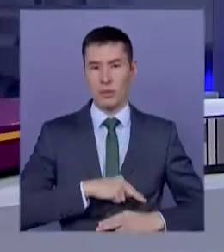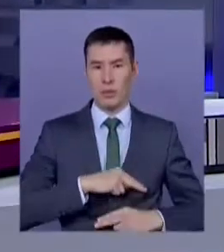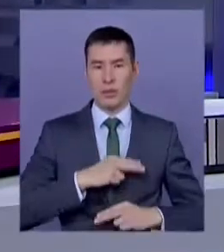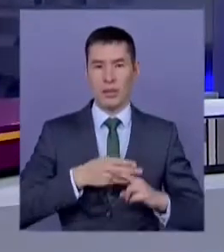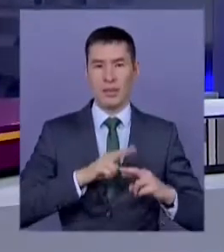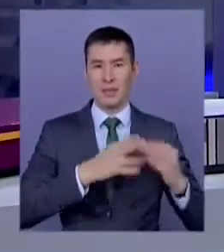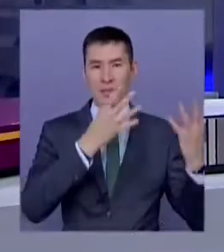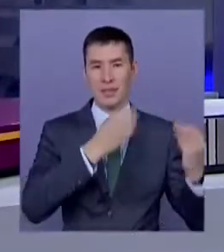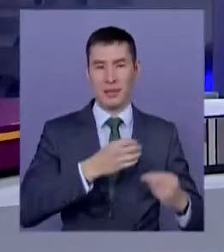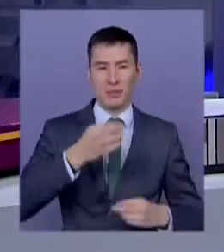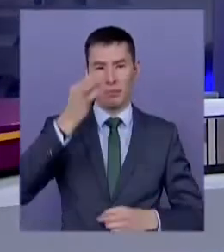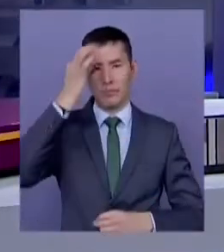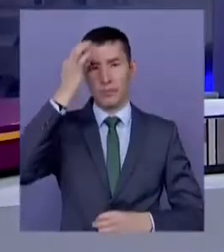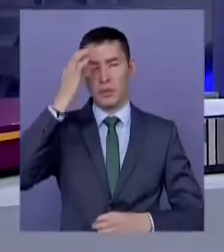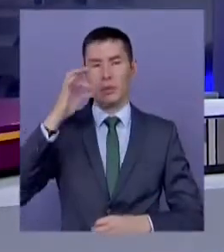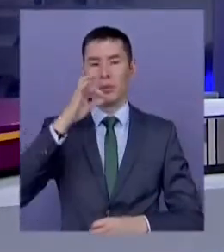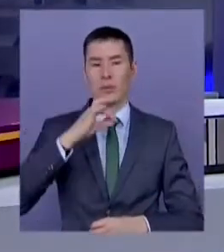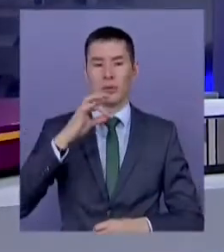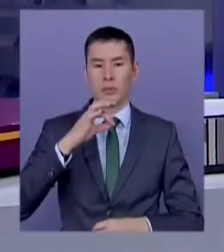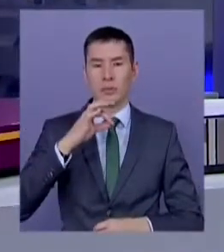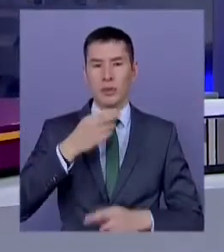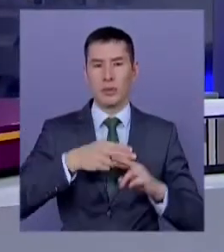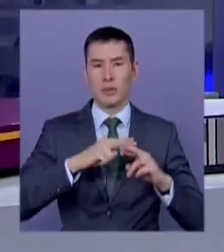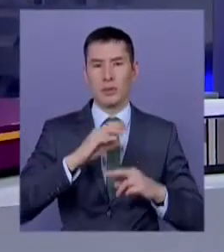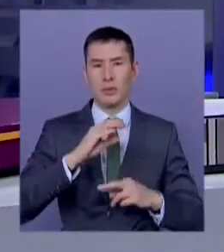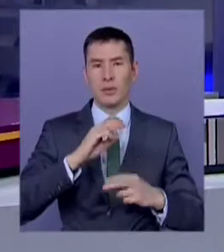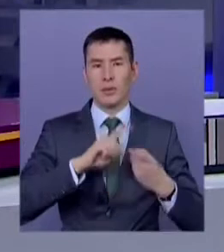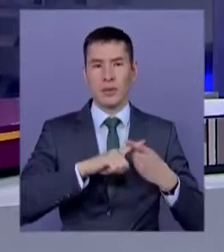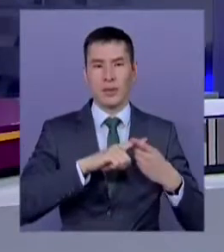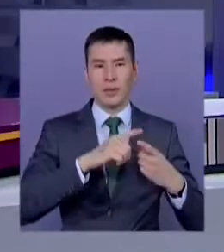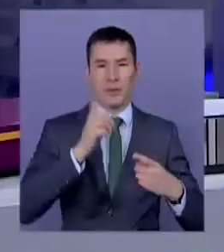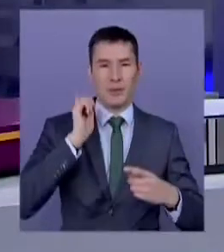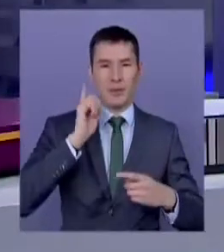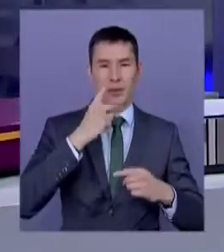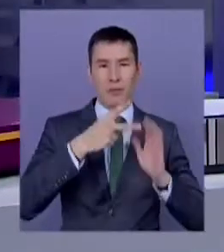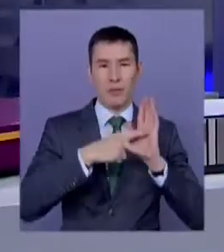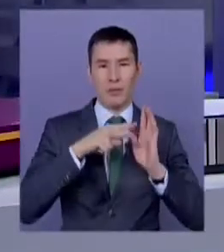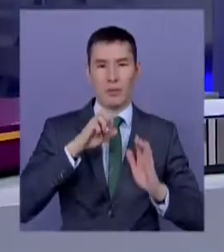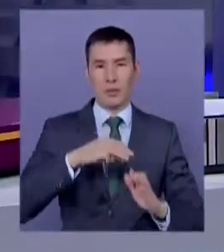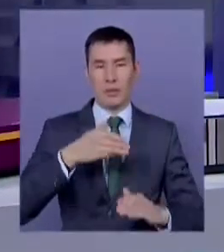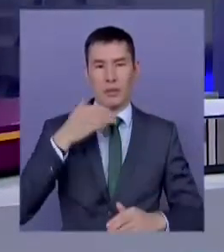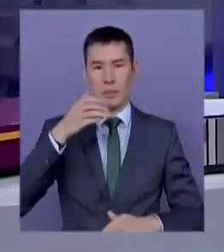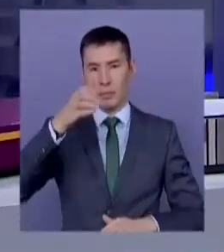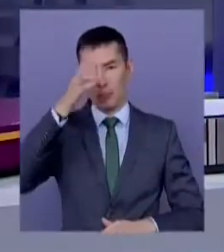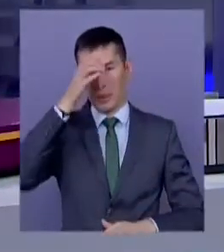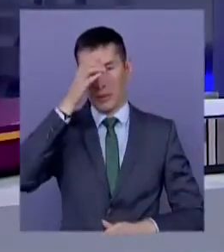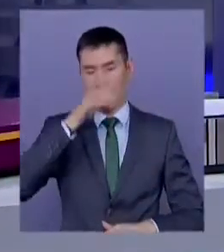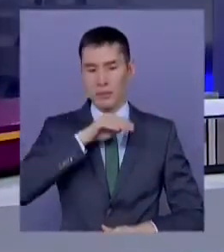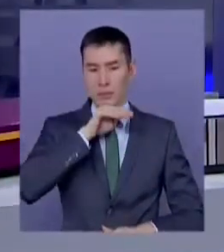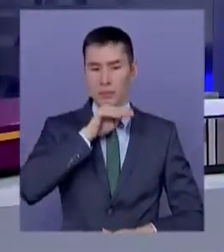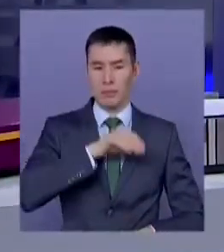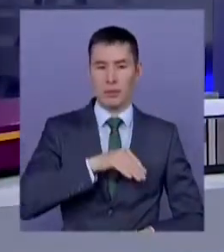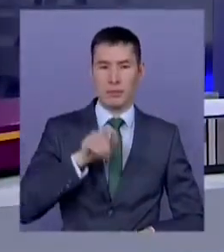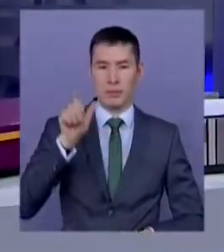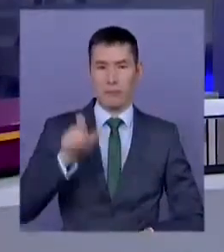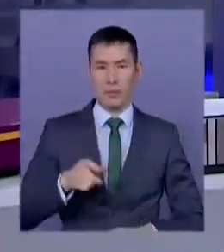алады? Тілшіміз Сая Меңдекке сонау социалистік заманда денсаулық сақтау министрі қызметін атқарған ғалым, академик Төрегелді